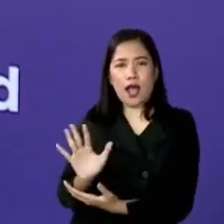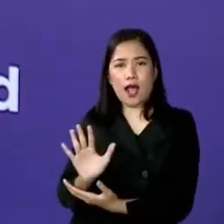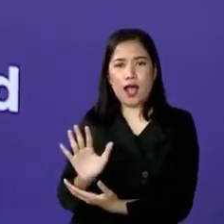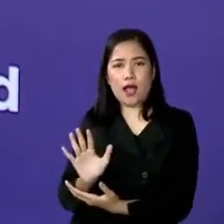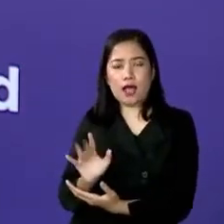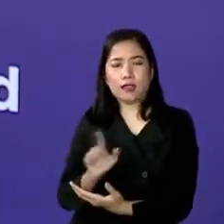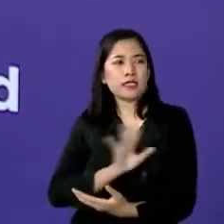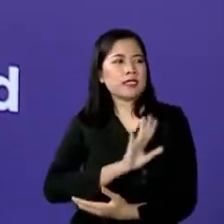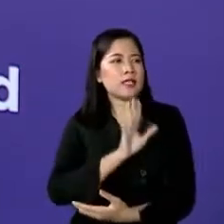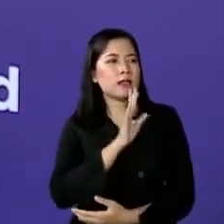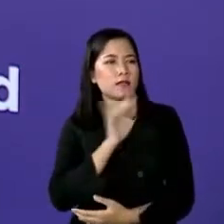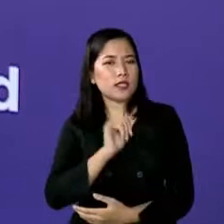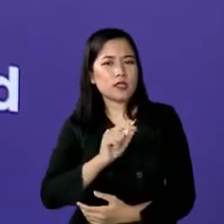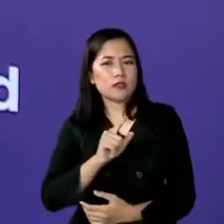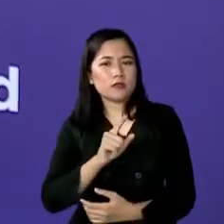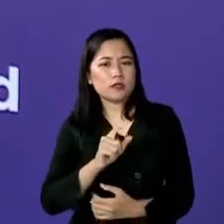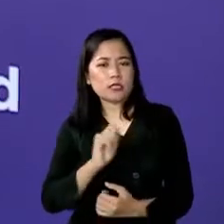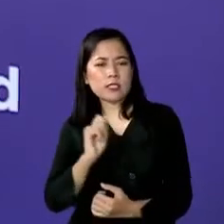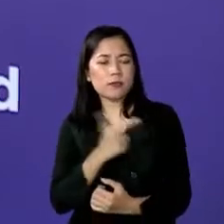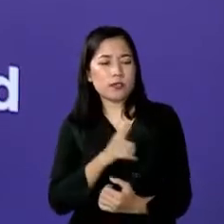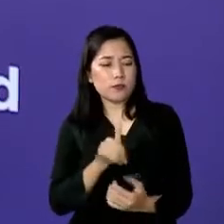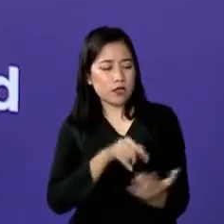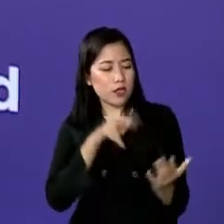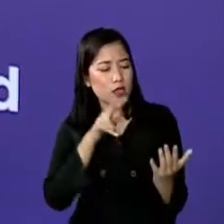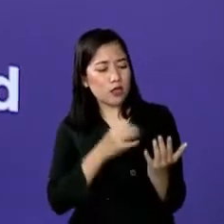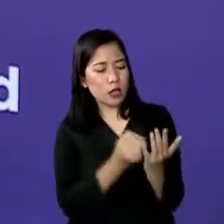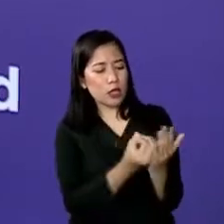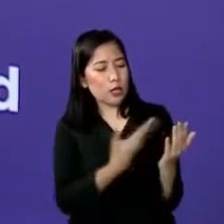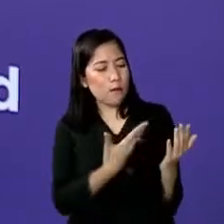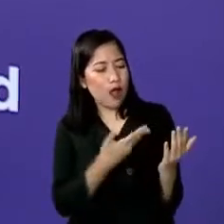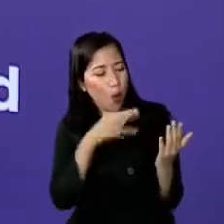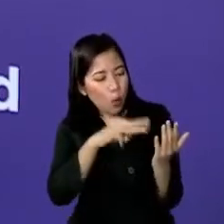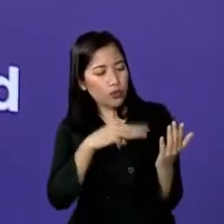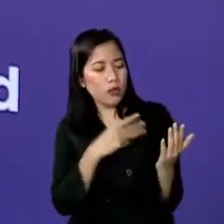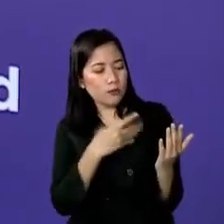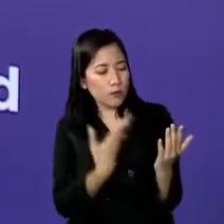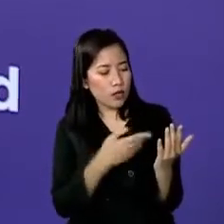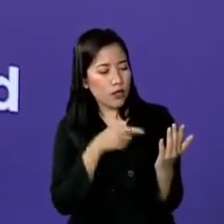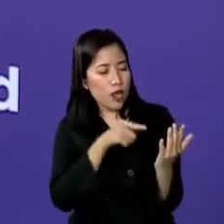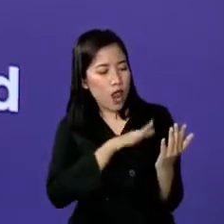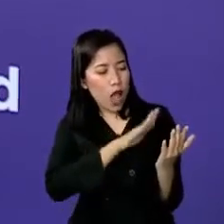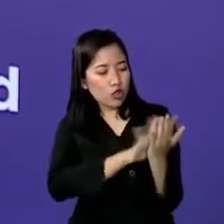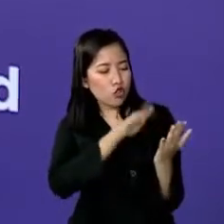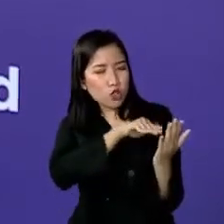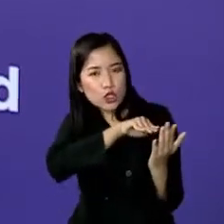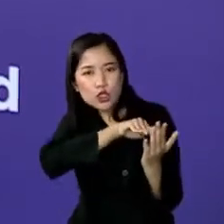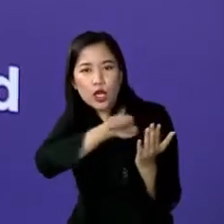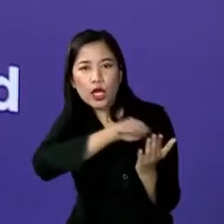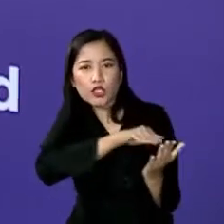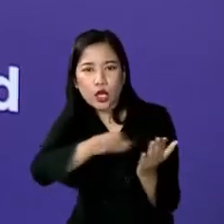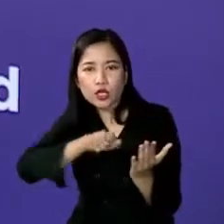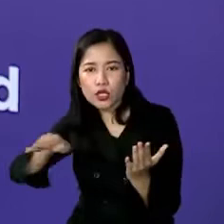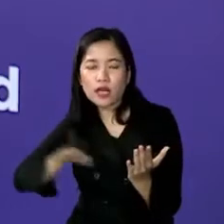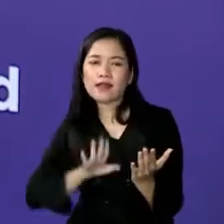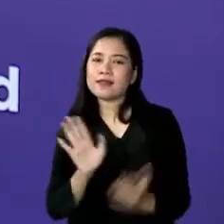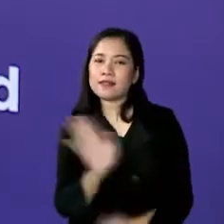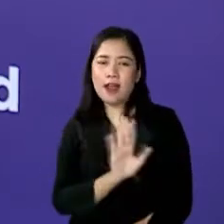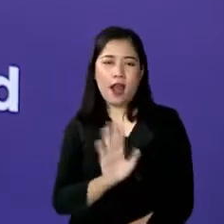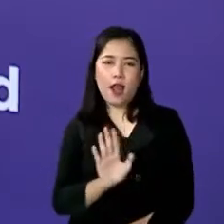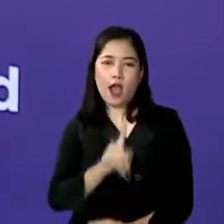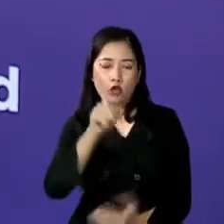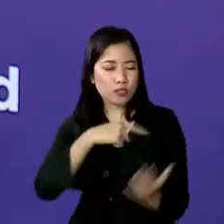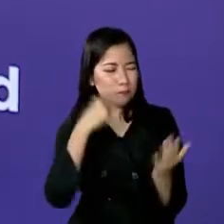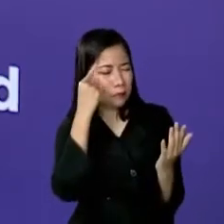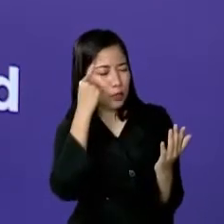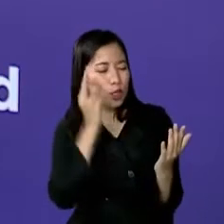cepat menggunakan jempol untuk Sharing begitu ya jadi itu juga harus dipikirkan dengan baik